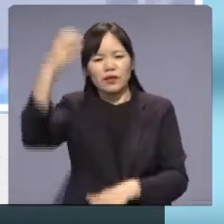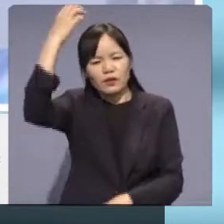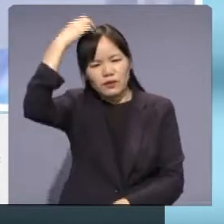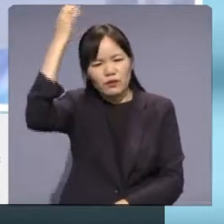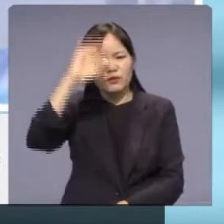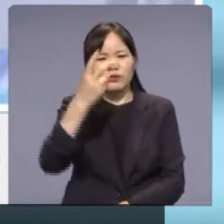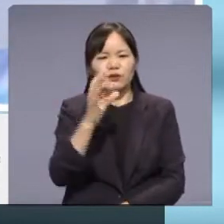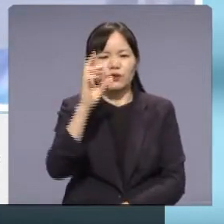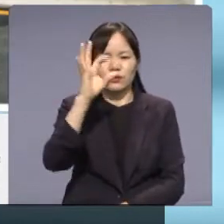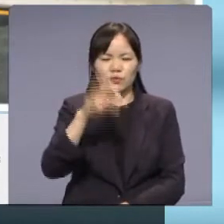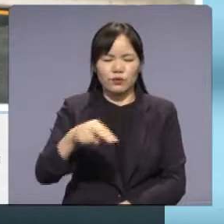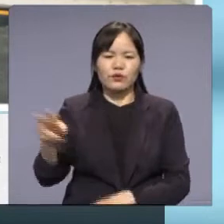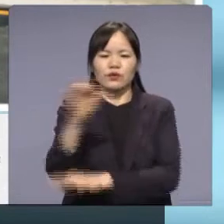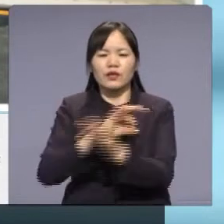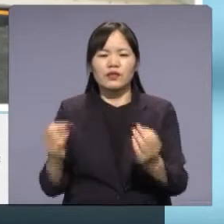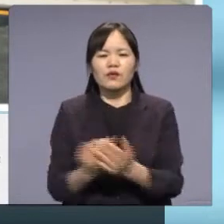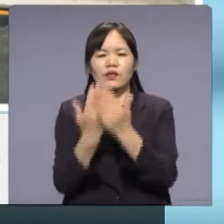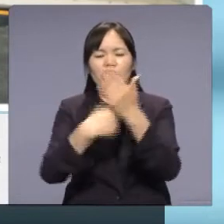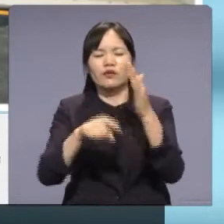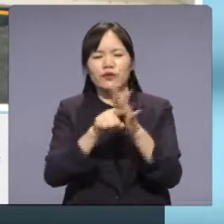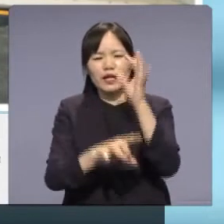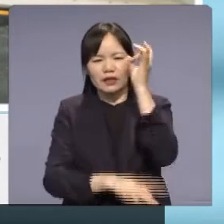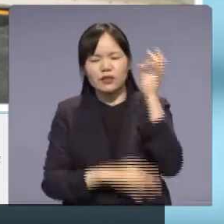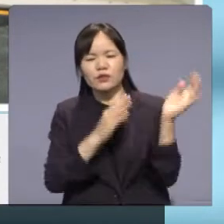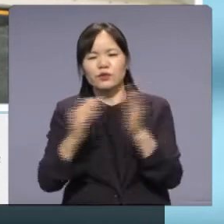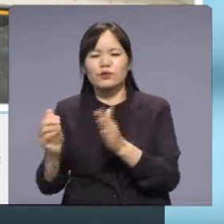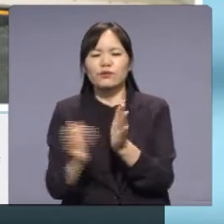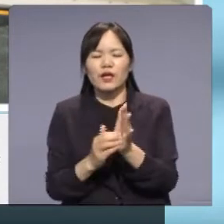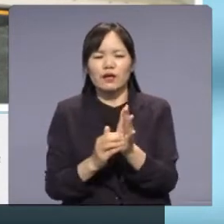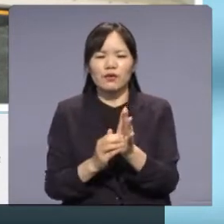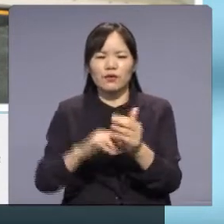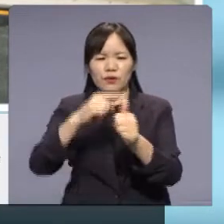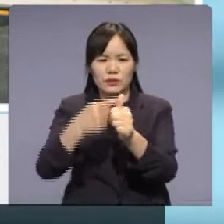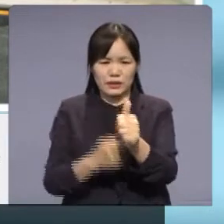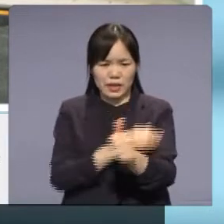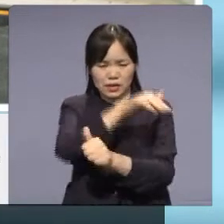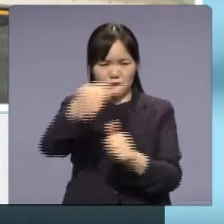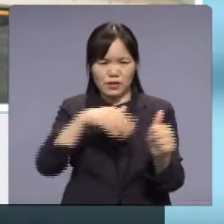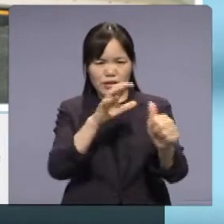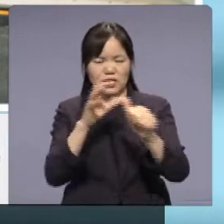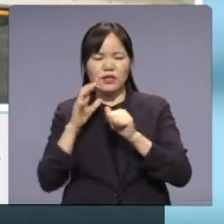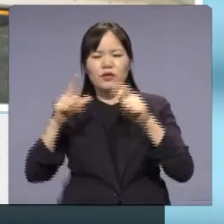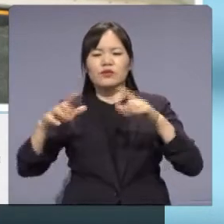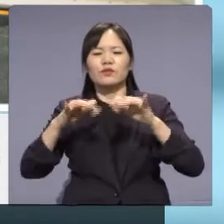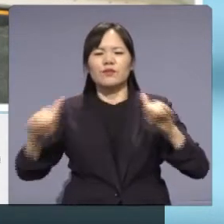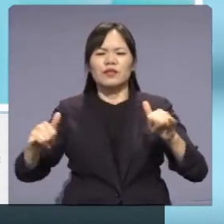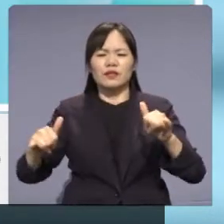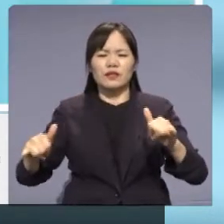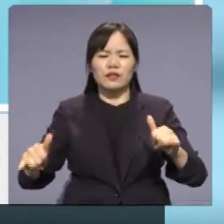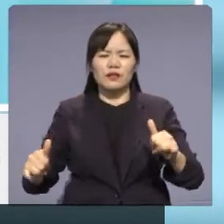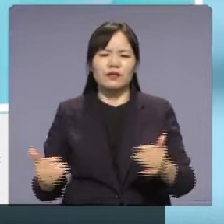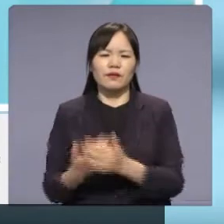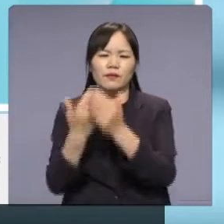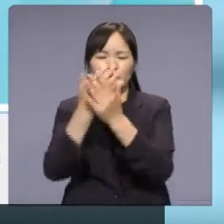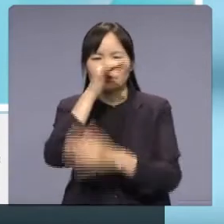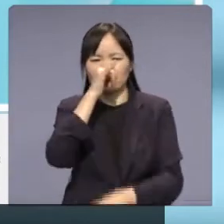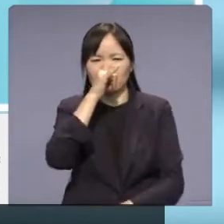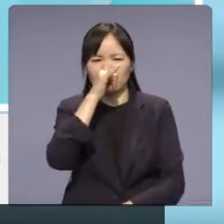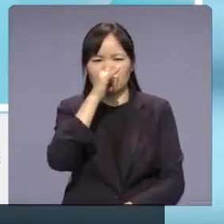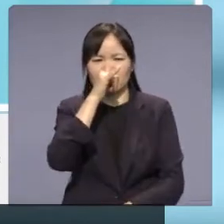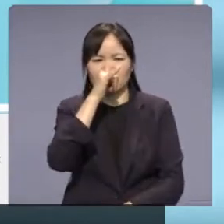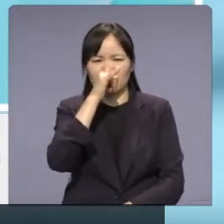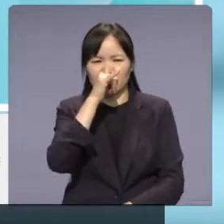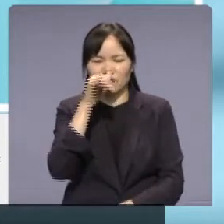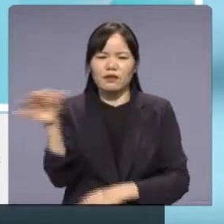경제 활성화를 위해서 기반을 닦았고 그 천혜 자연 환경으로 우리 주민들이 많이 활성화될 수 있게